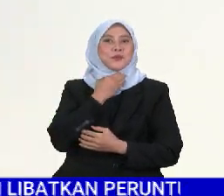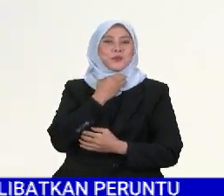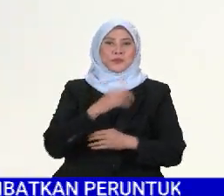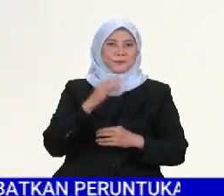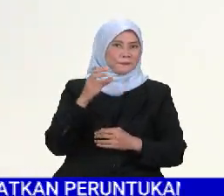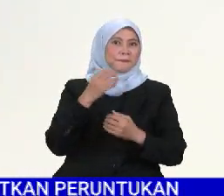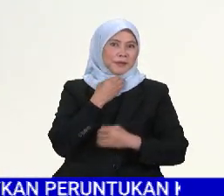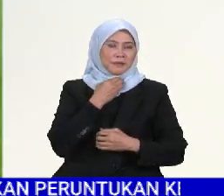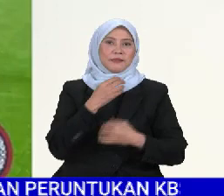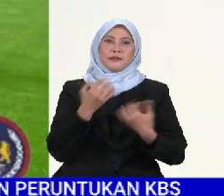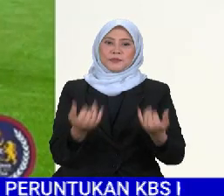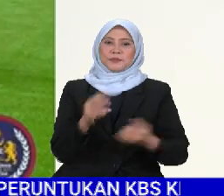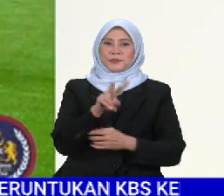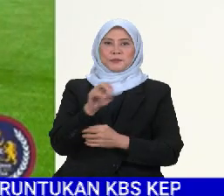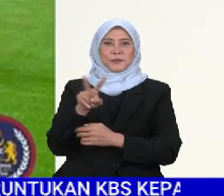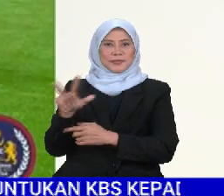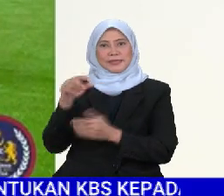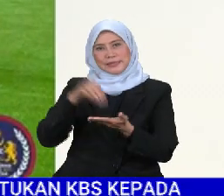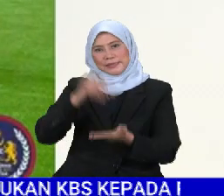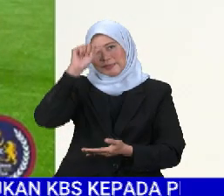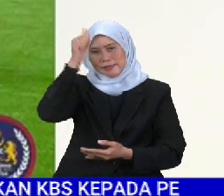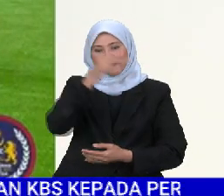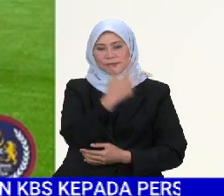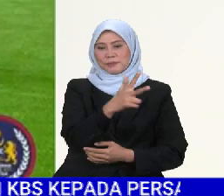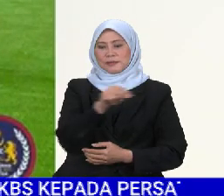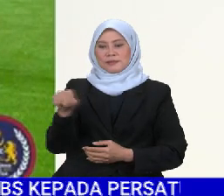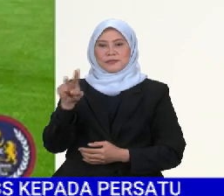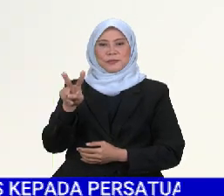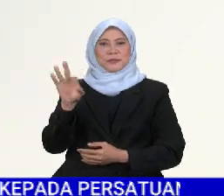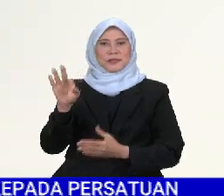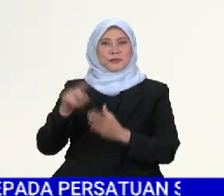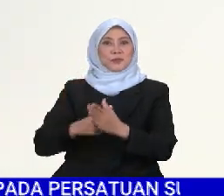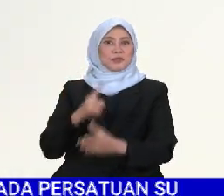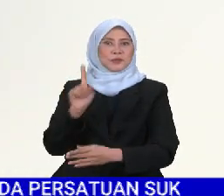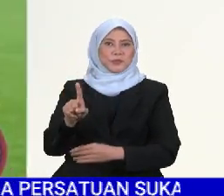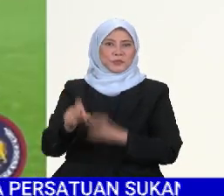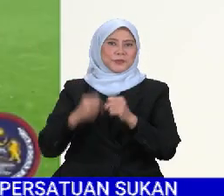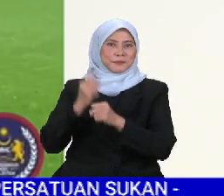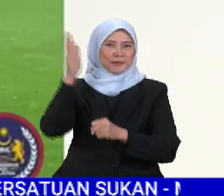ini serta Piala Dunia 2023 di India dari 13 hingga 29 Januari depan.